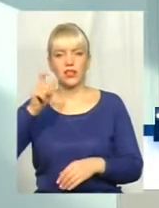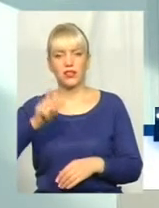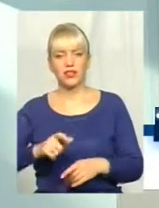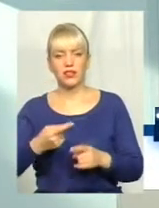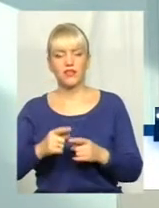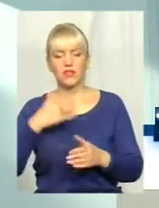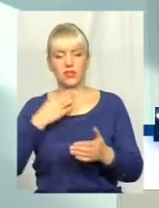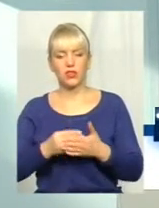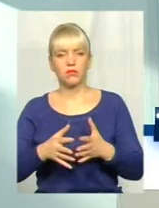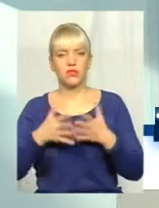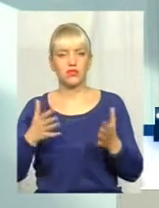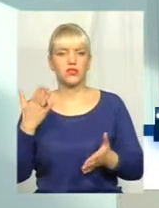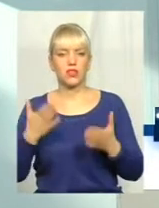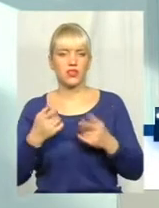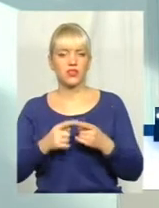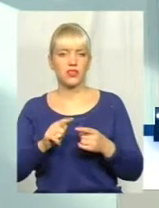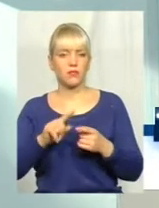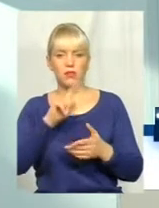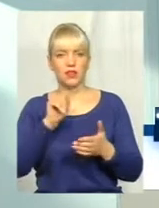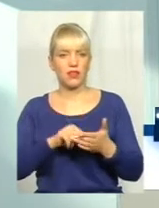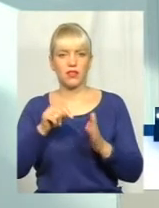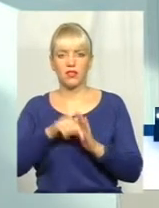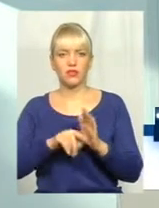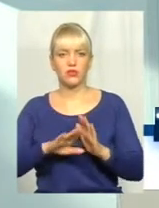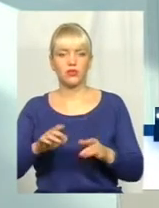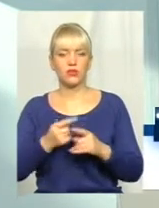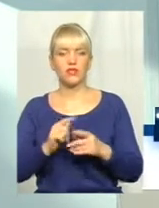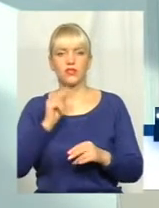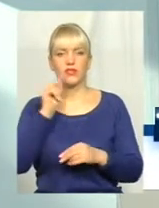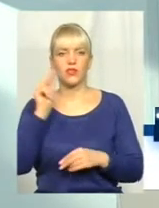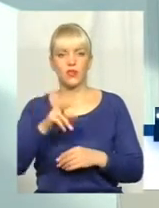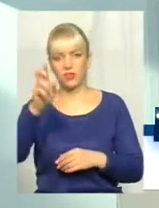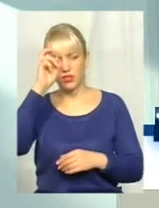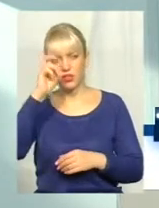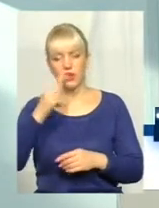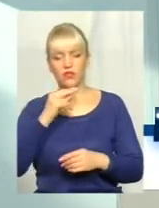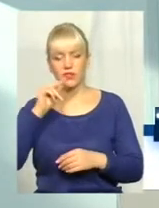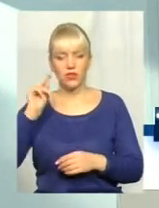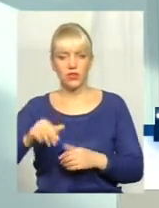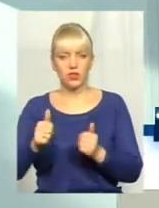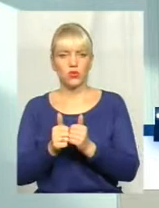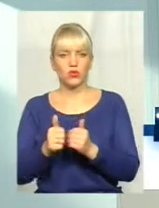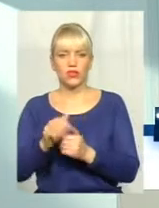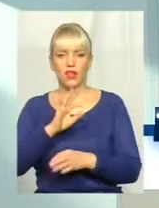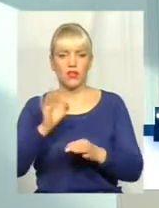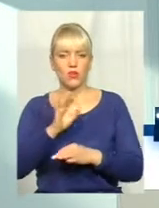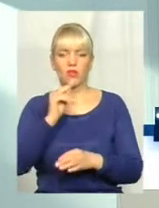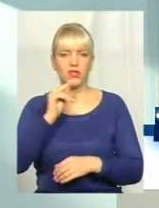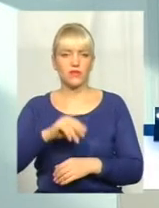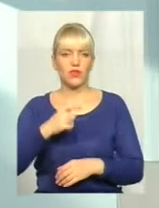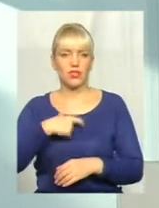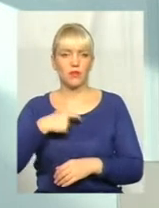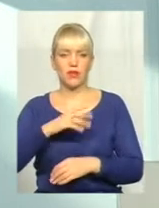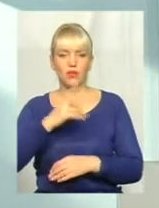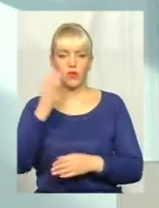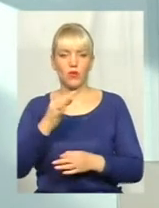своїй більшості, якщо його питання не стосується, він звинуватить державу, він звинуватить сусіда і ніколи не звинуватить себе і ніколи не подивиться